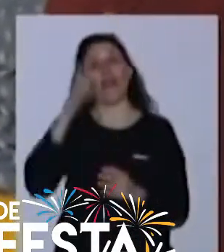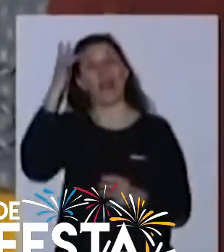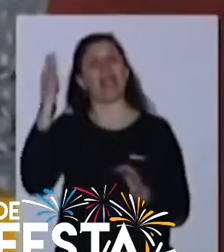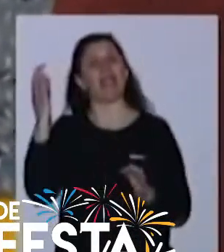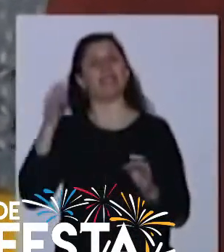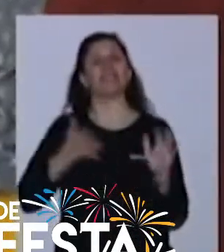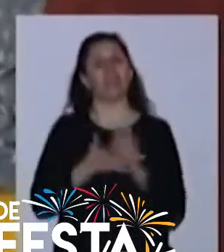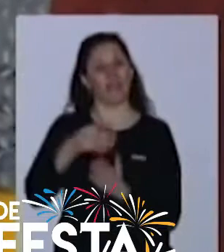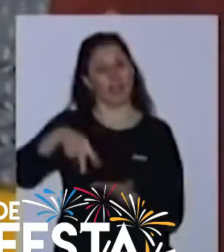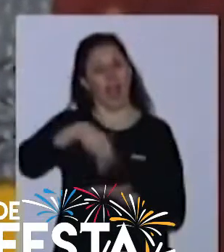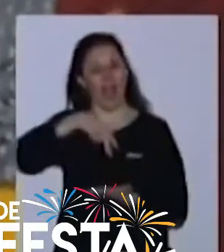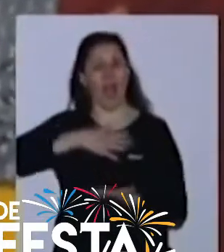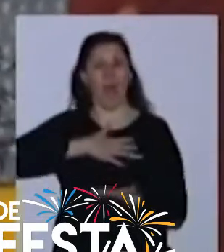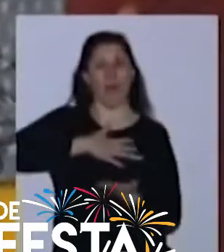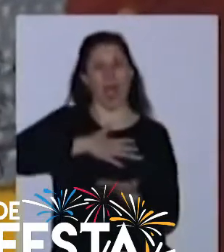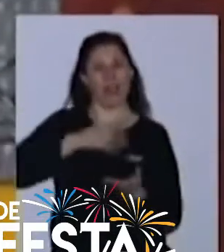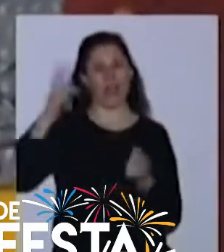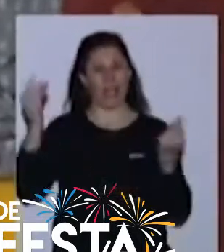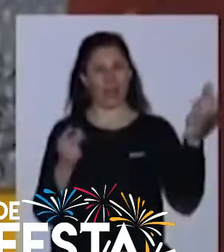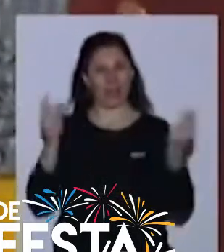són balls regionals,